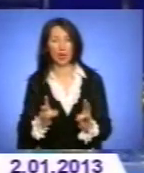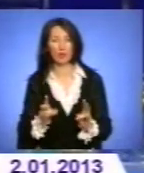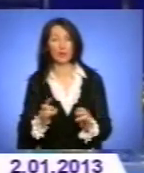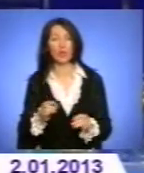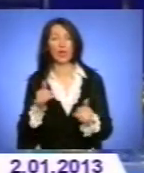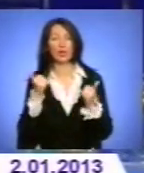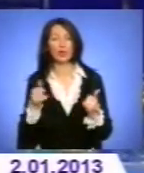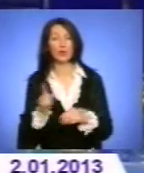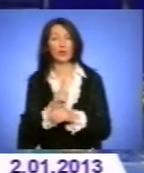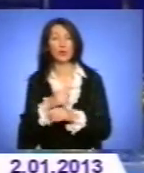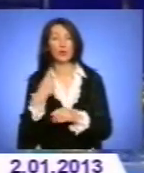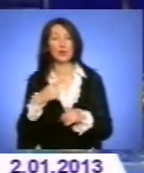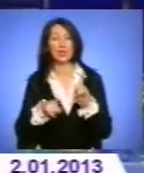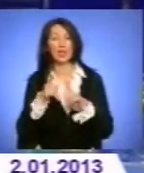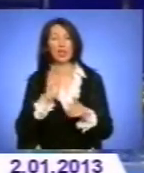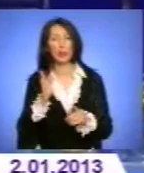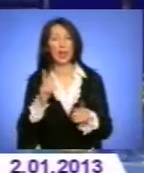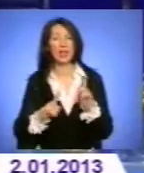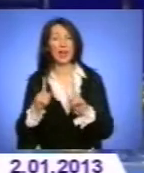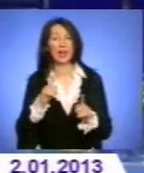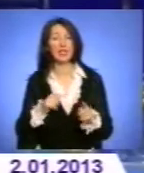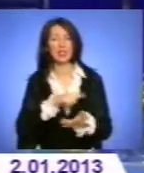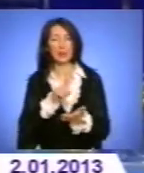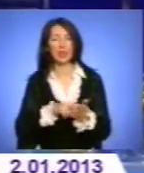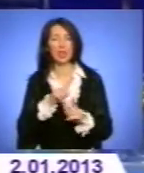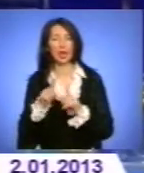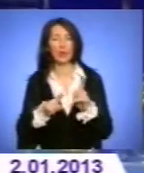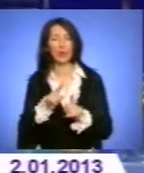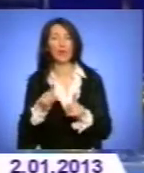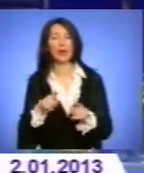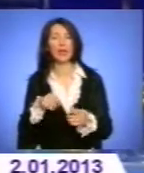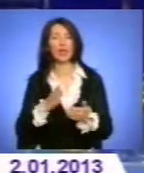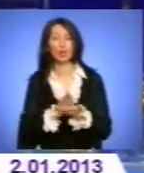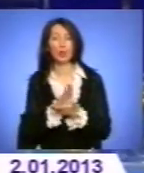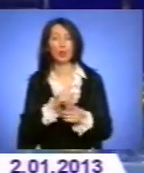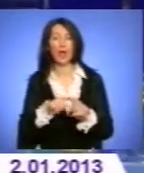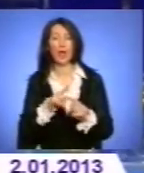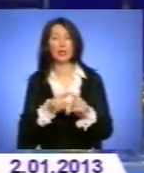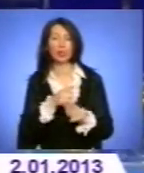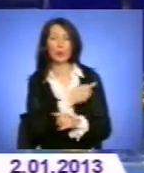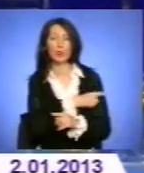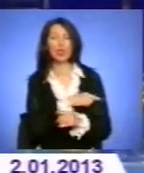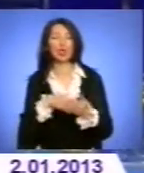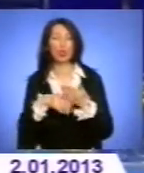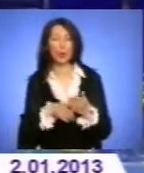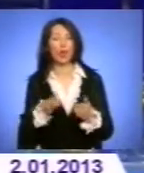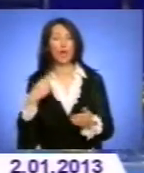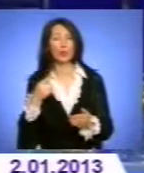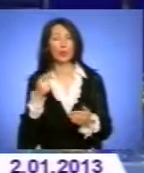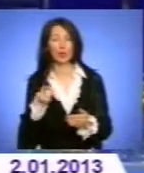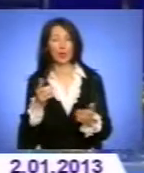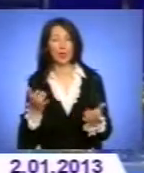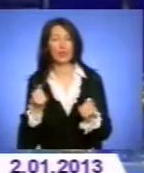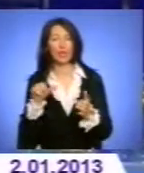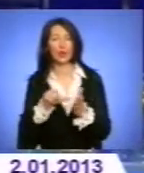раді відбулася нарада з питання реформування служби екстреної медичної допомоги в області. У ній взяли участь